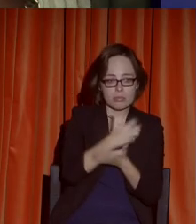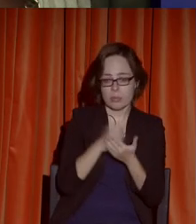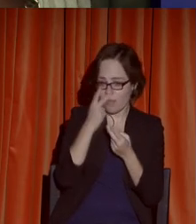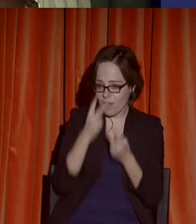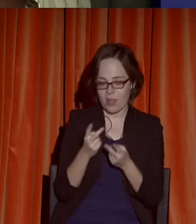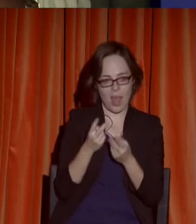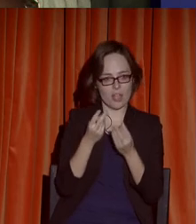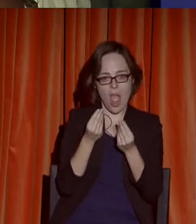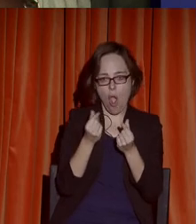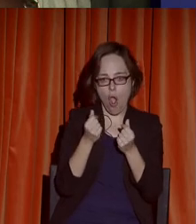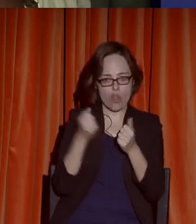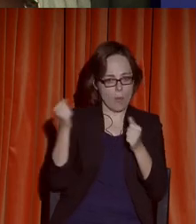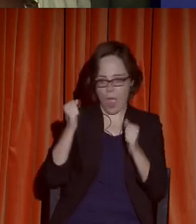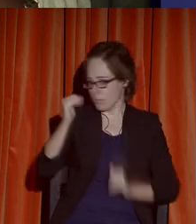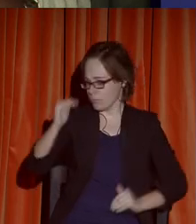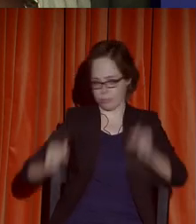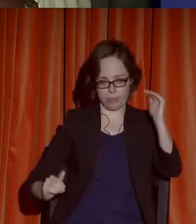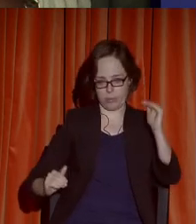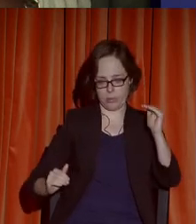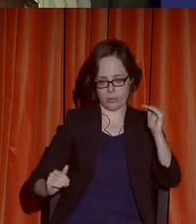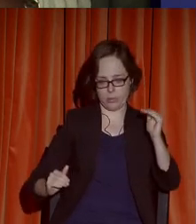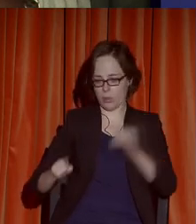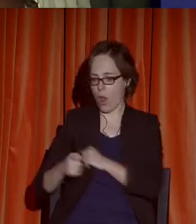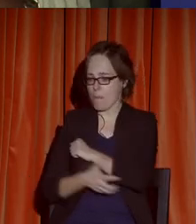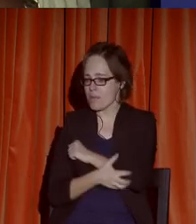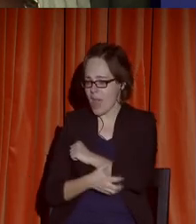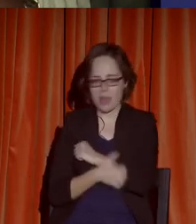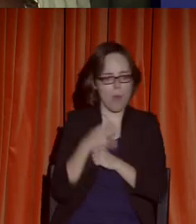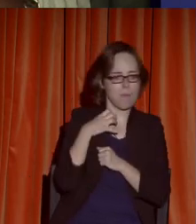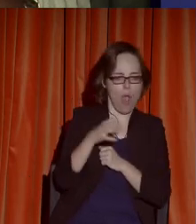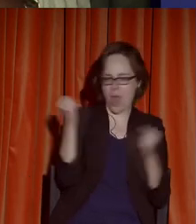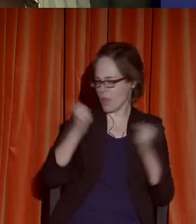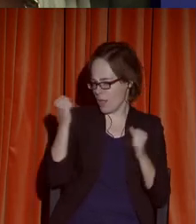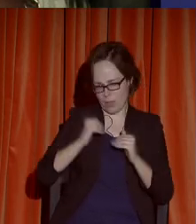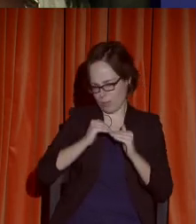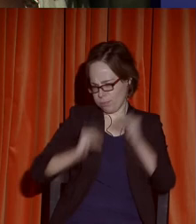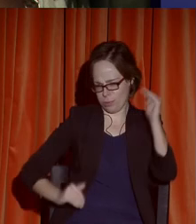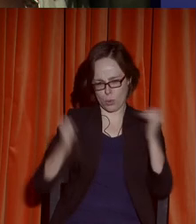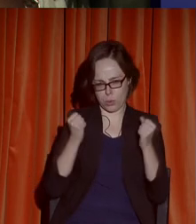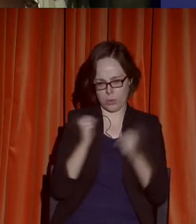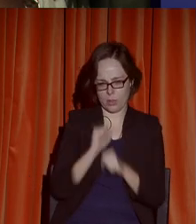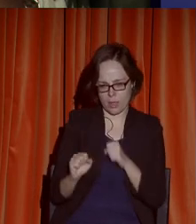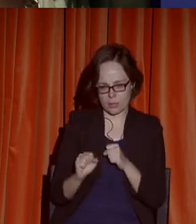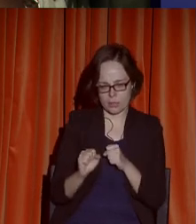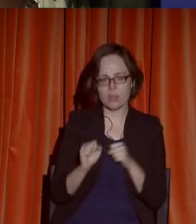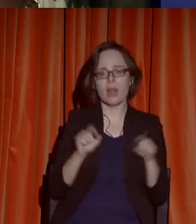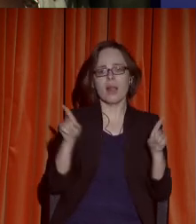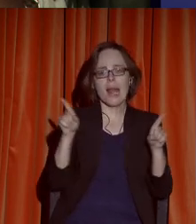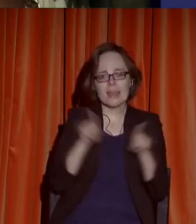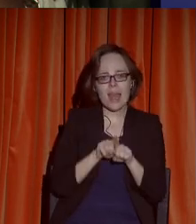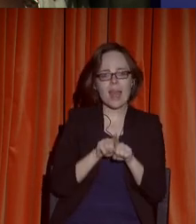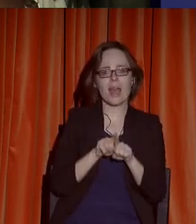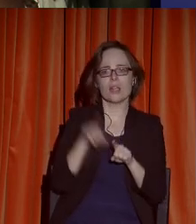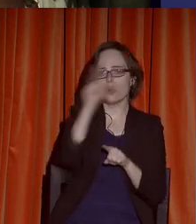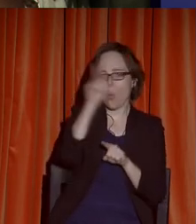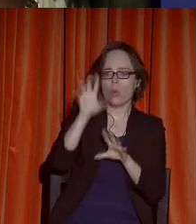zwłaszcza ekonomiczny, między najbiedniejszymi a najbogatszymi, ale także percepcję